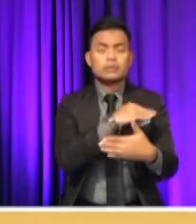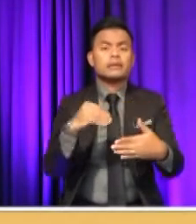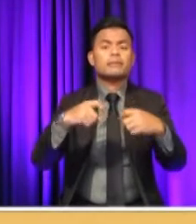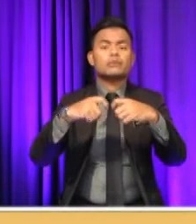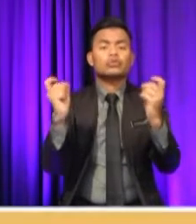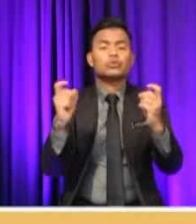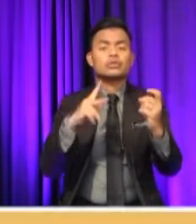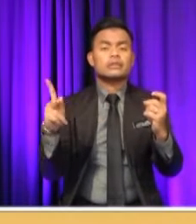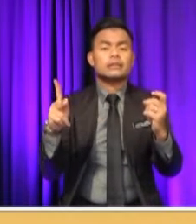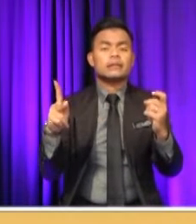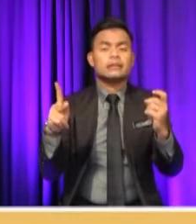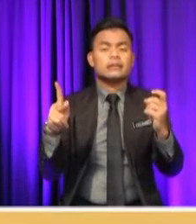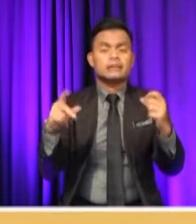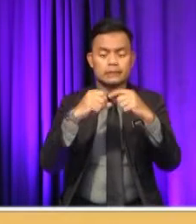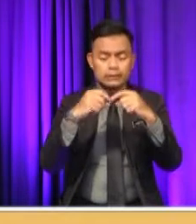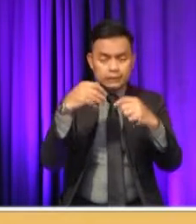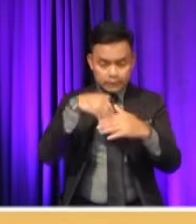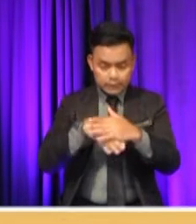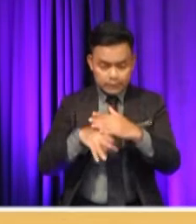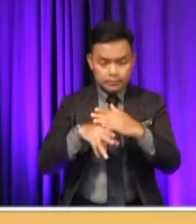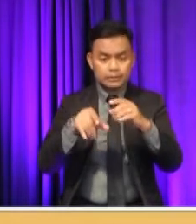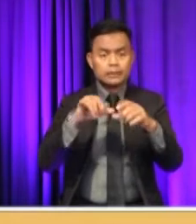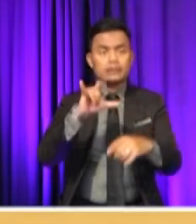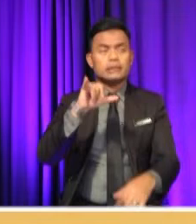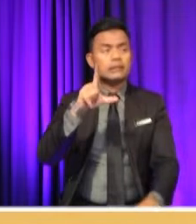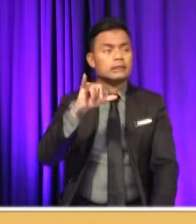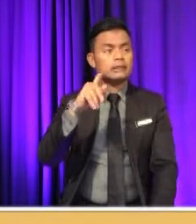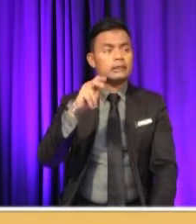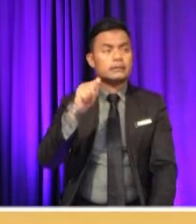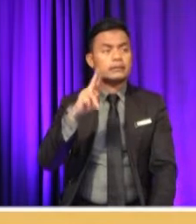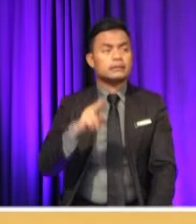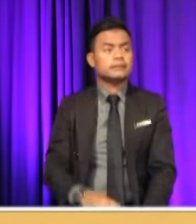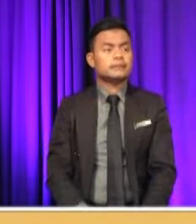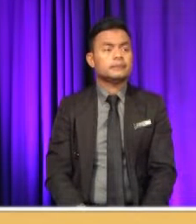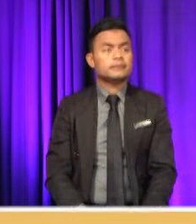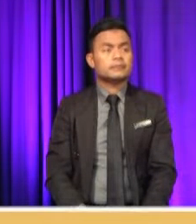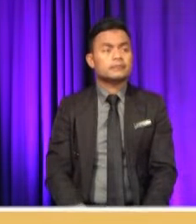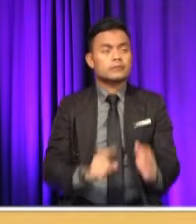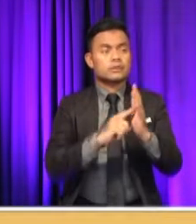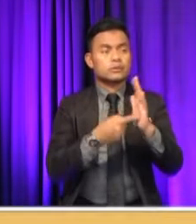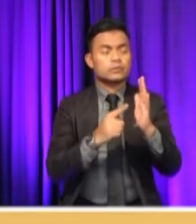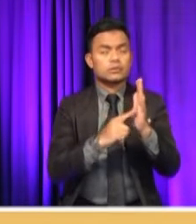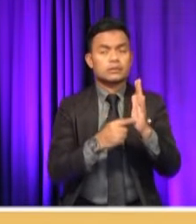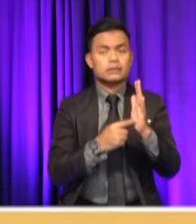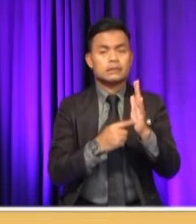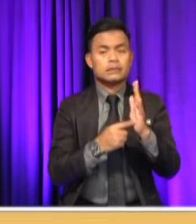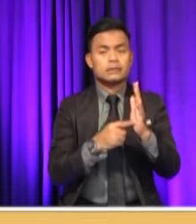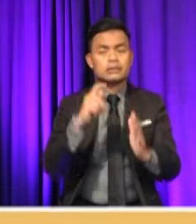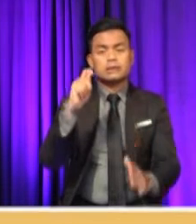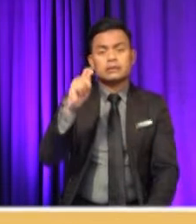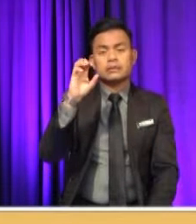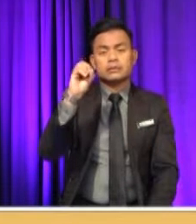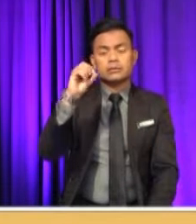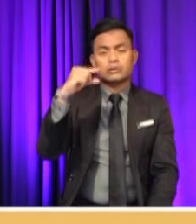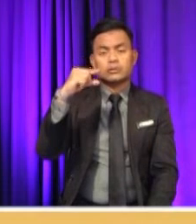litar. Okey, ada banyak contoh suis, antaranya adalah suis togel. Togel bukan tauge. Okey.